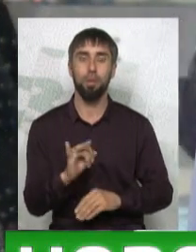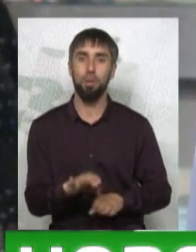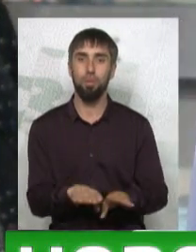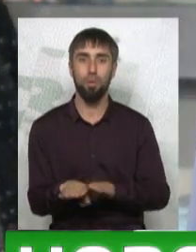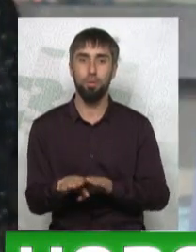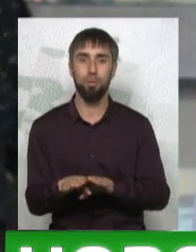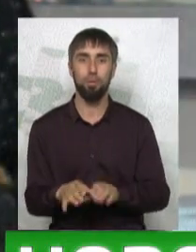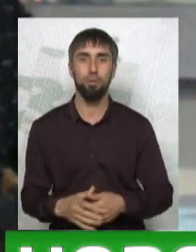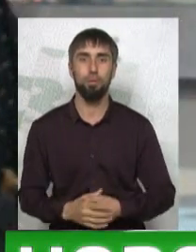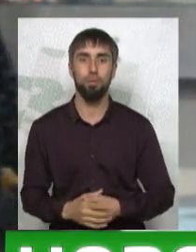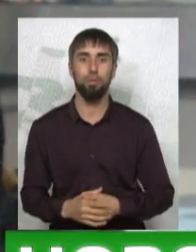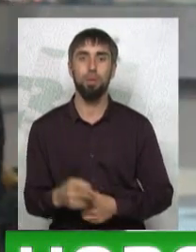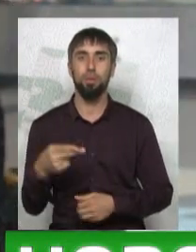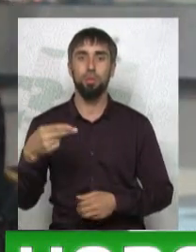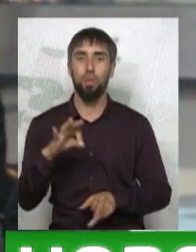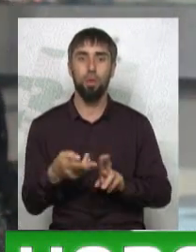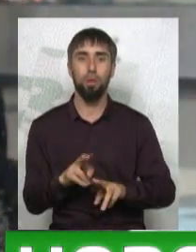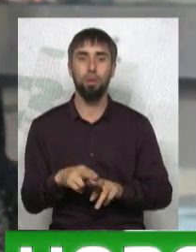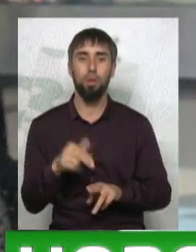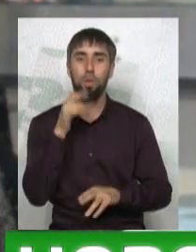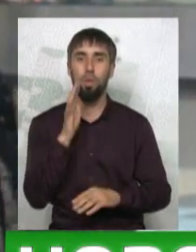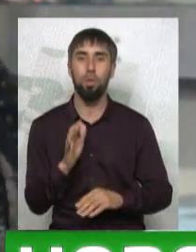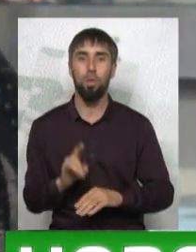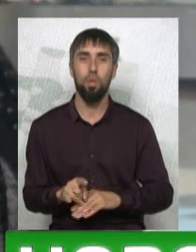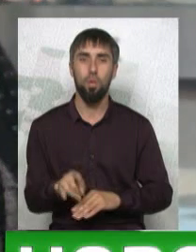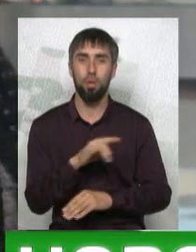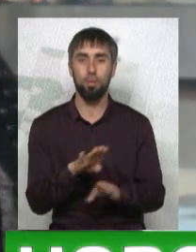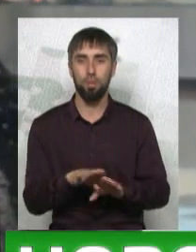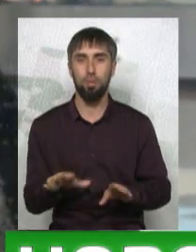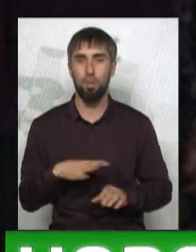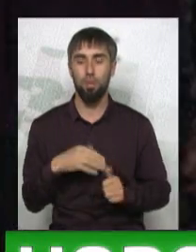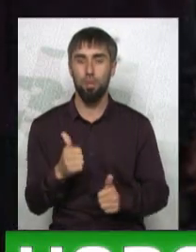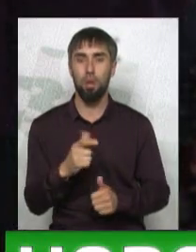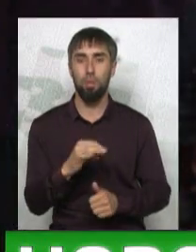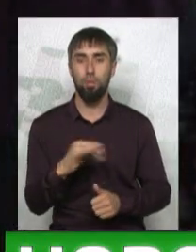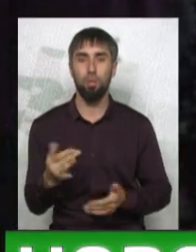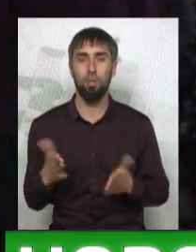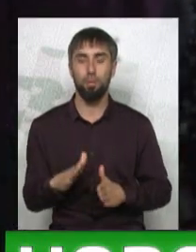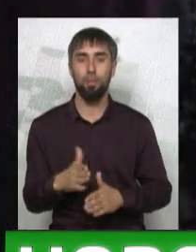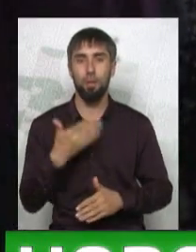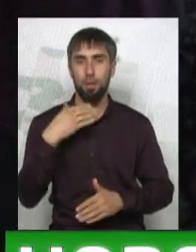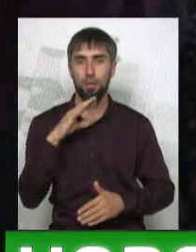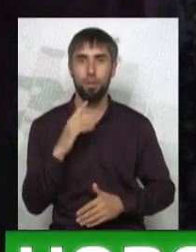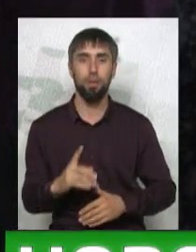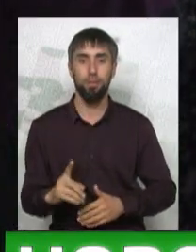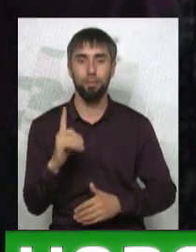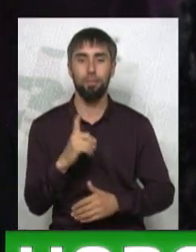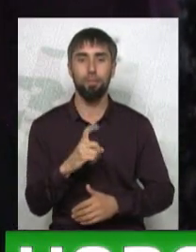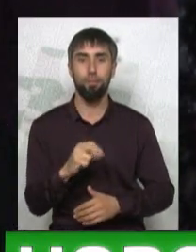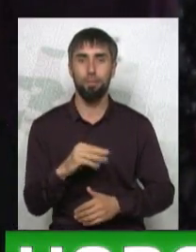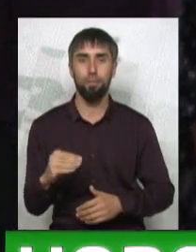соответственно, до этого, когда улетали, тоже такие же положительные эмоции остались. Хвала Всевышнему,